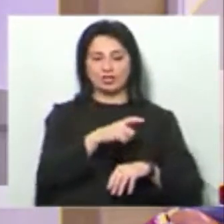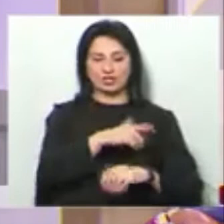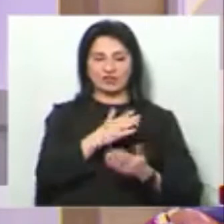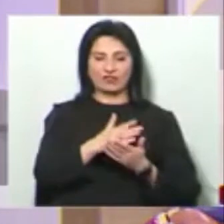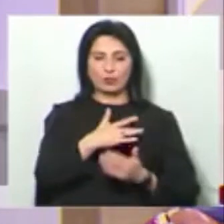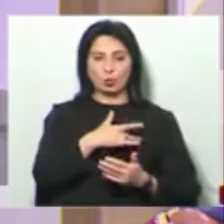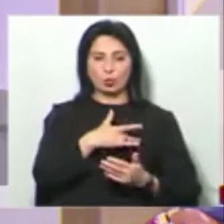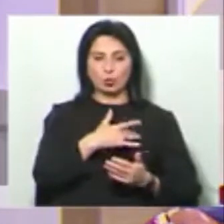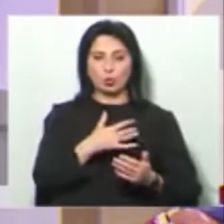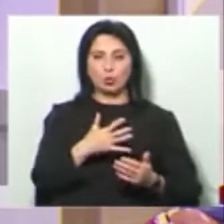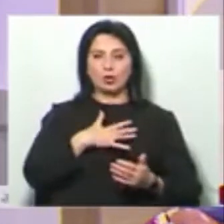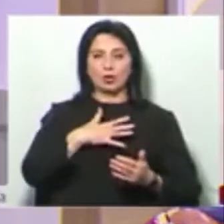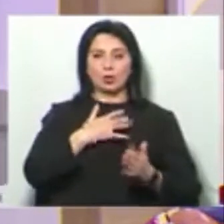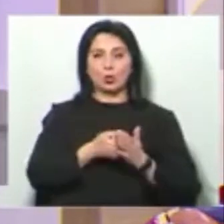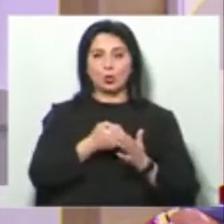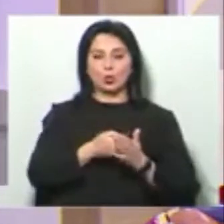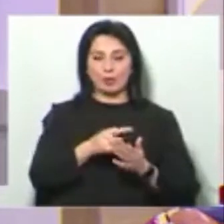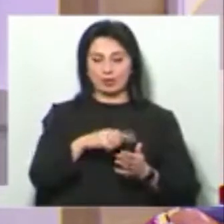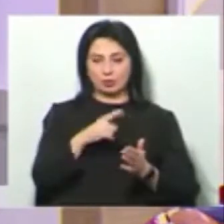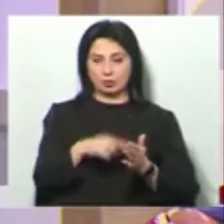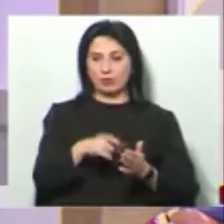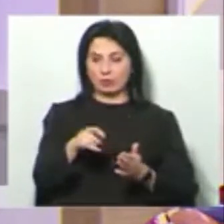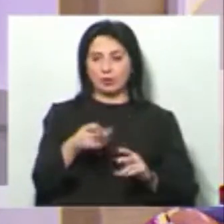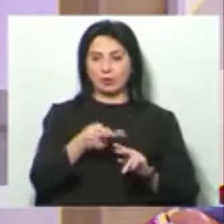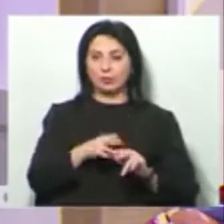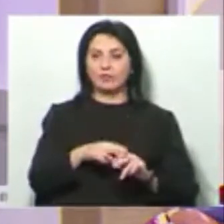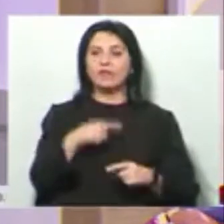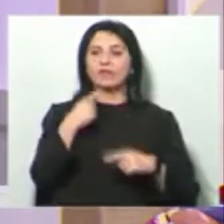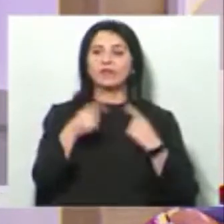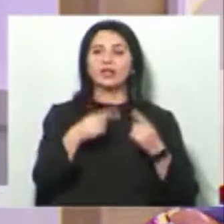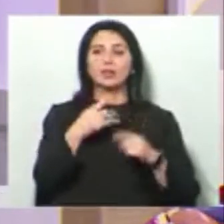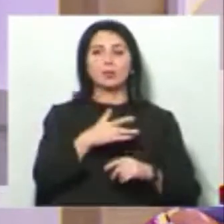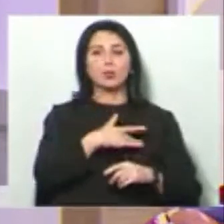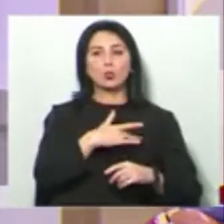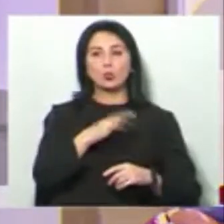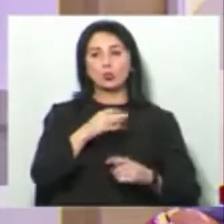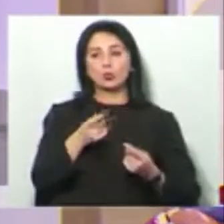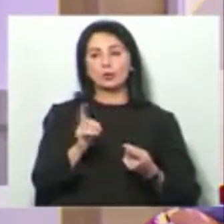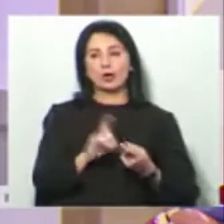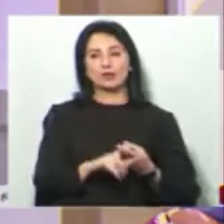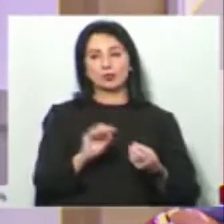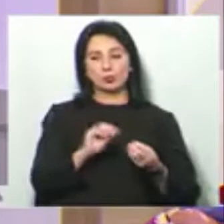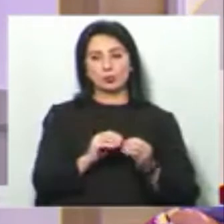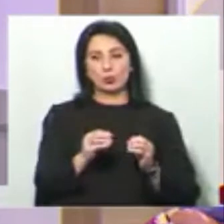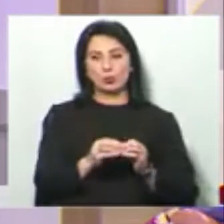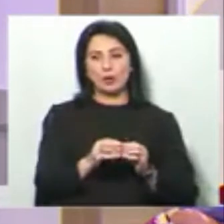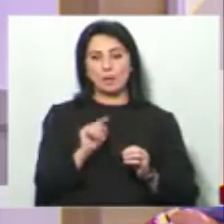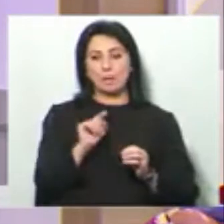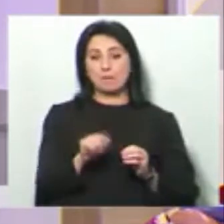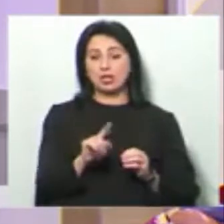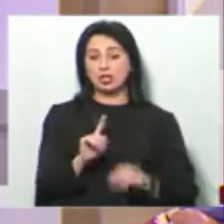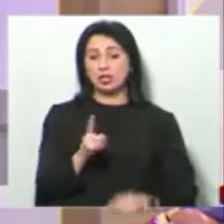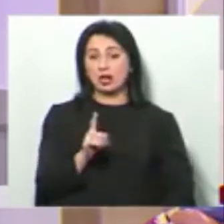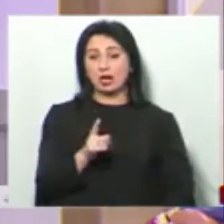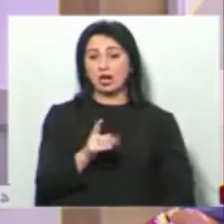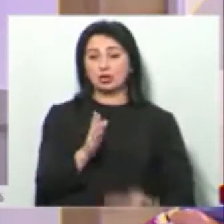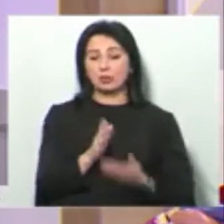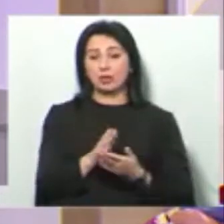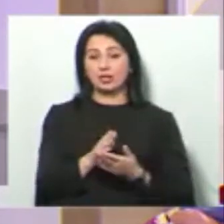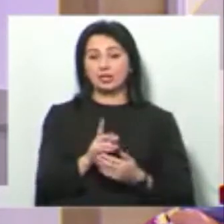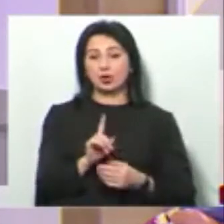და ამიტომ გაუჩნდა ასეთი ტიპის კითხვა. Ვაპარაკობთ გულთან დაკავშირებულ პრობლემებზე, მაშინ რატომ არის